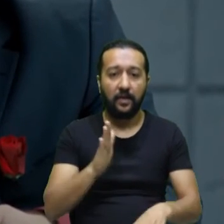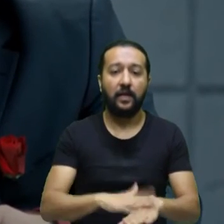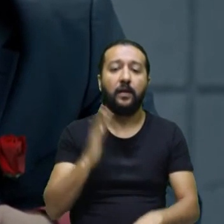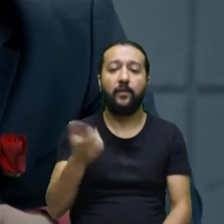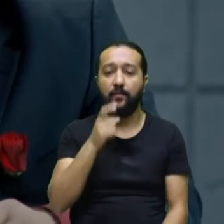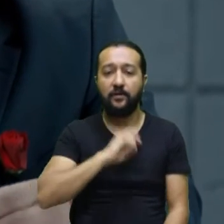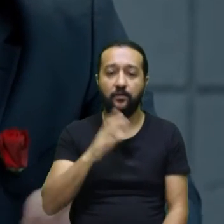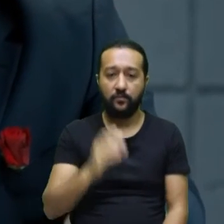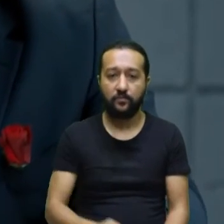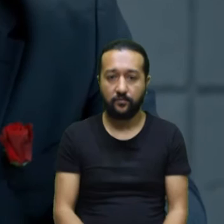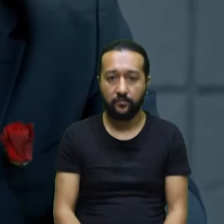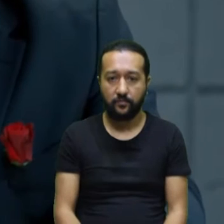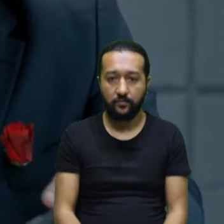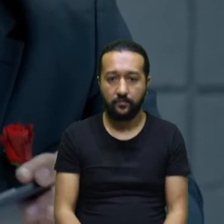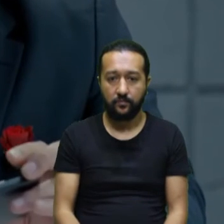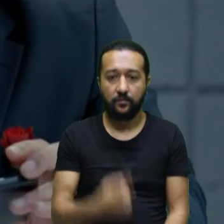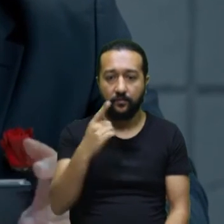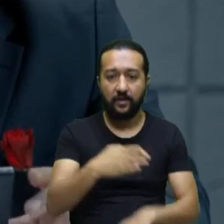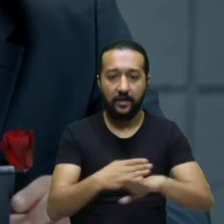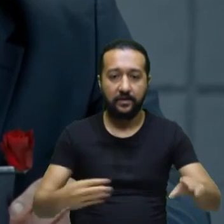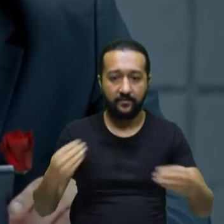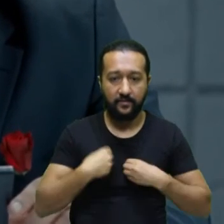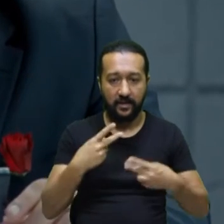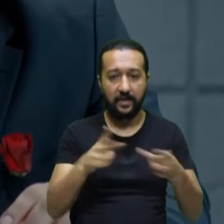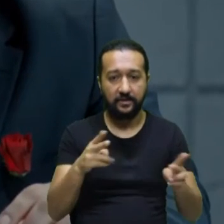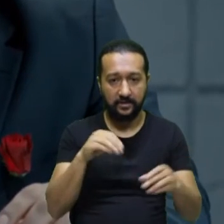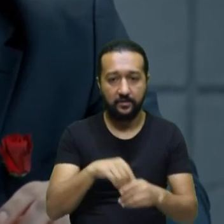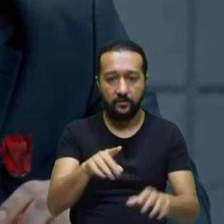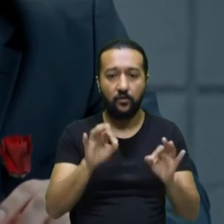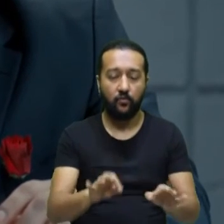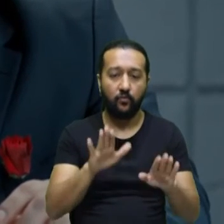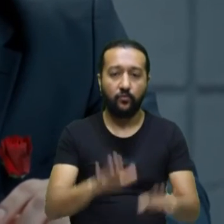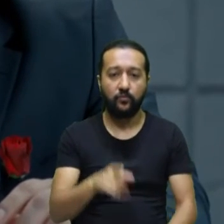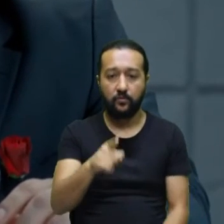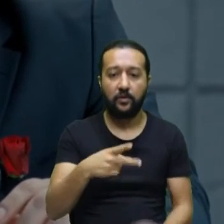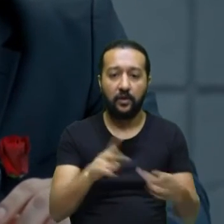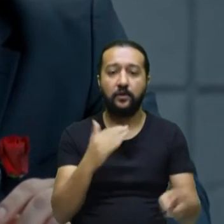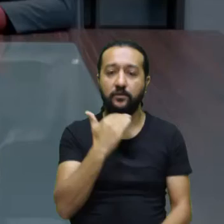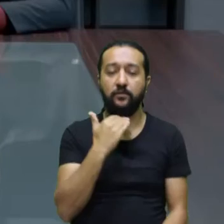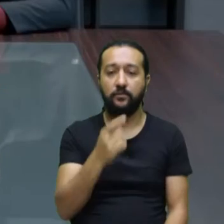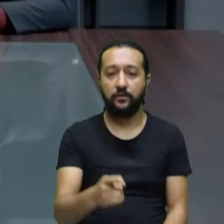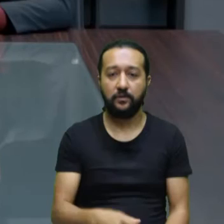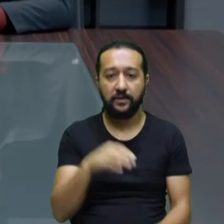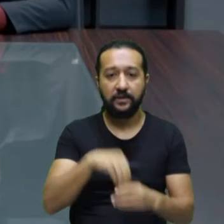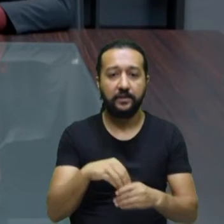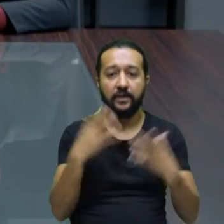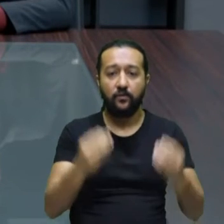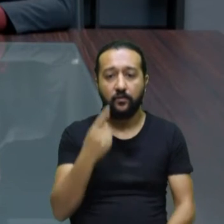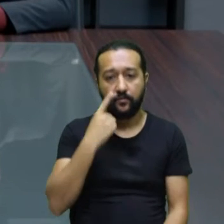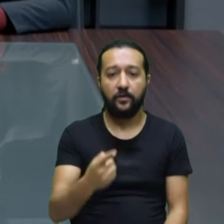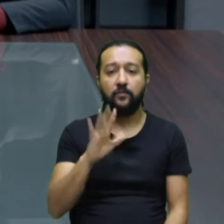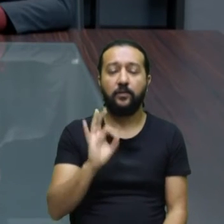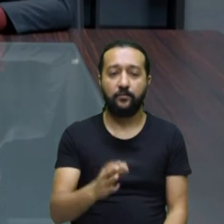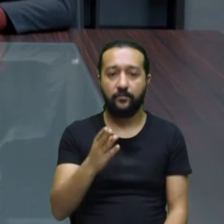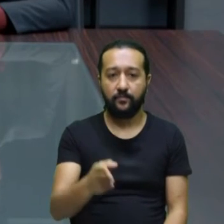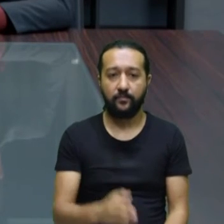Halledemedim zaten. Bir hard disk verdi açın diye. Öylece duruyor. Açamadık. İçinde ne var bakamadık.